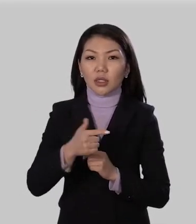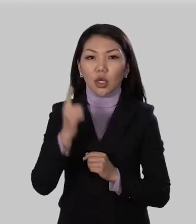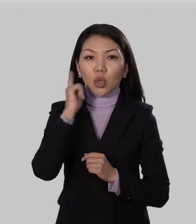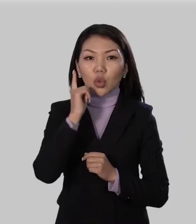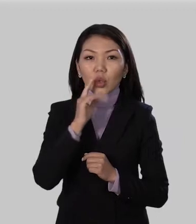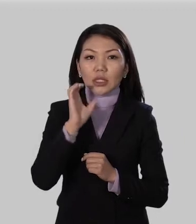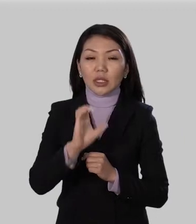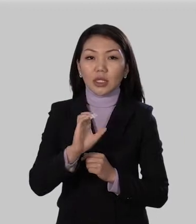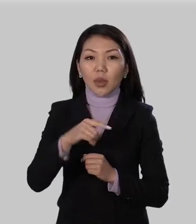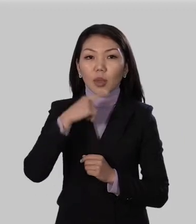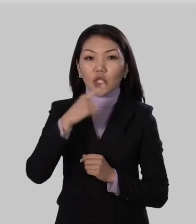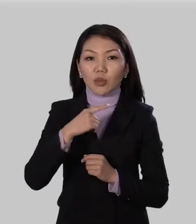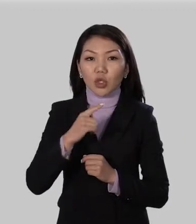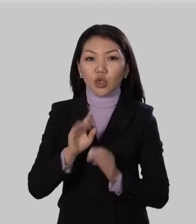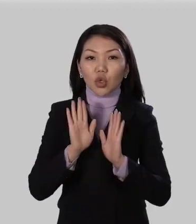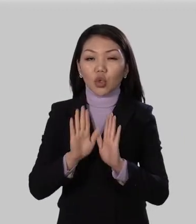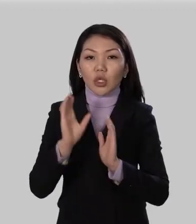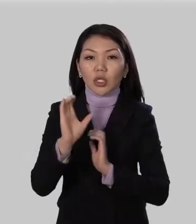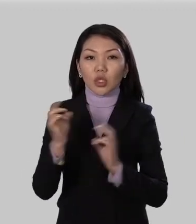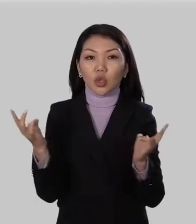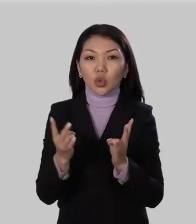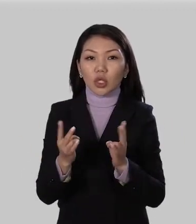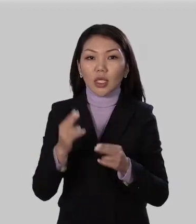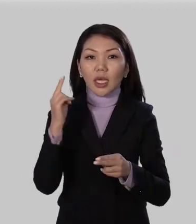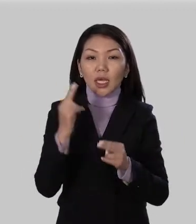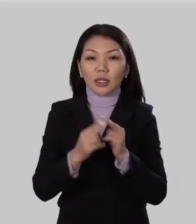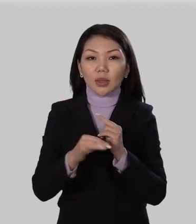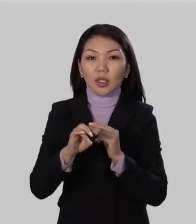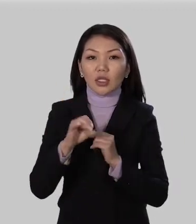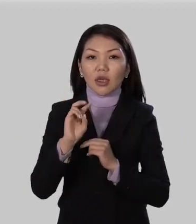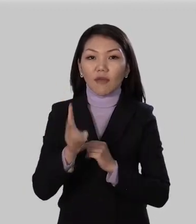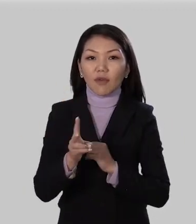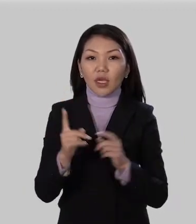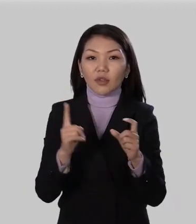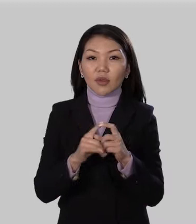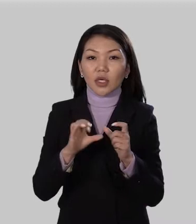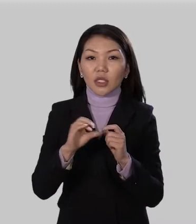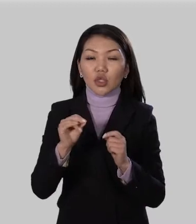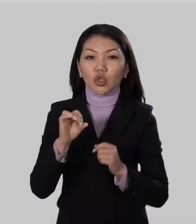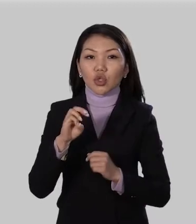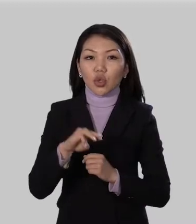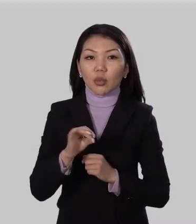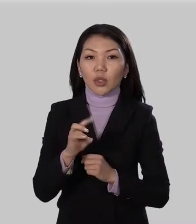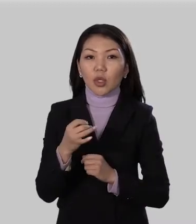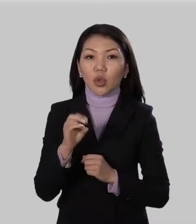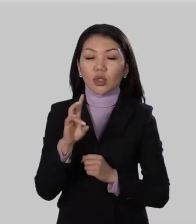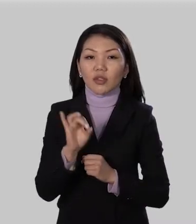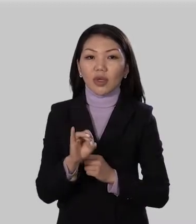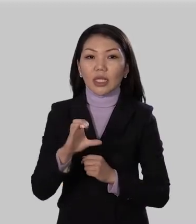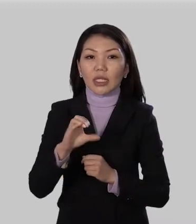Глухой «с» прошептал, что только «с» нужен на конце приставок в словах «расчет», «беспокойство»,